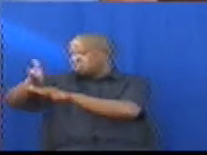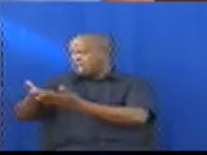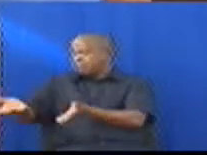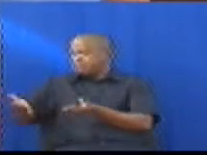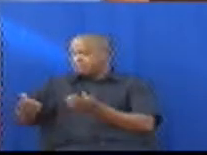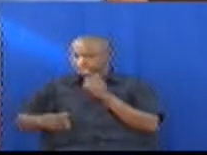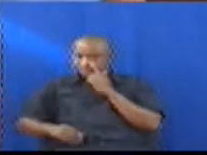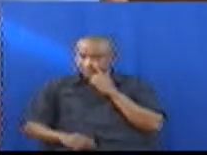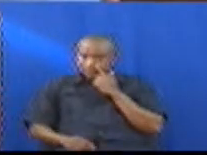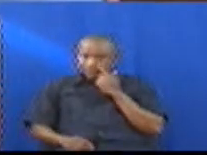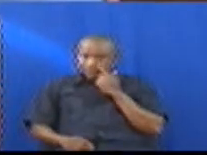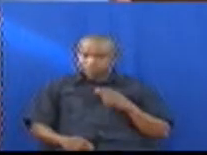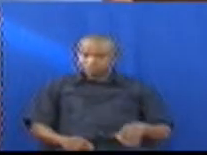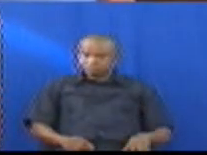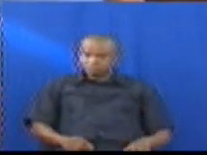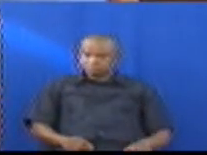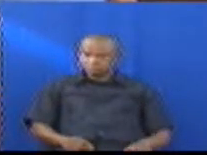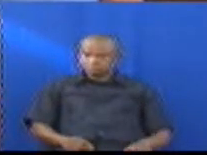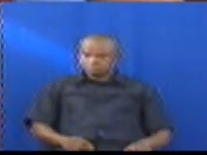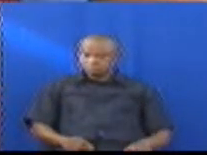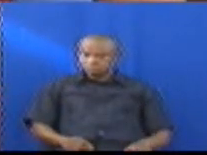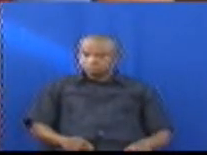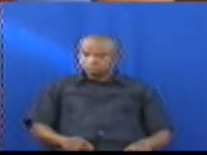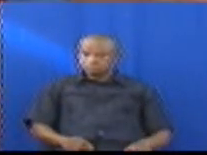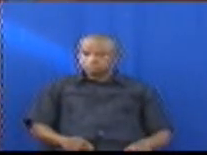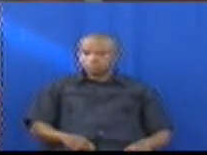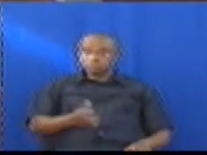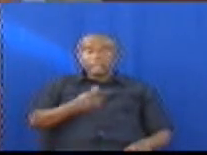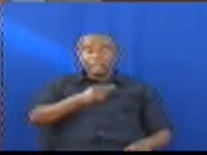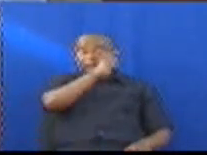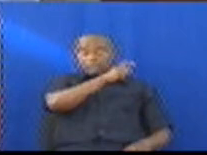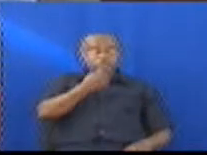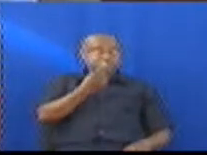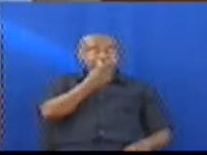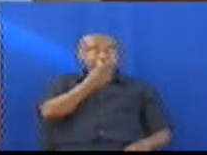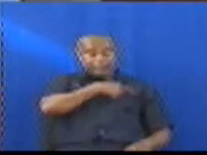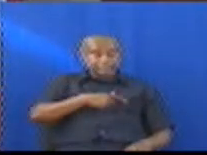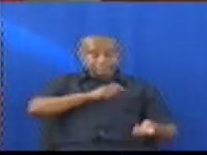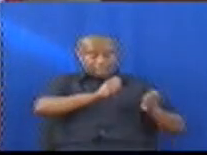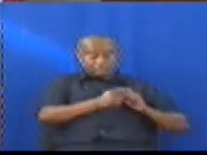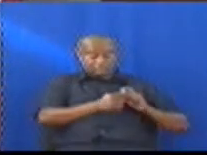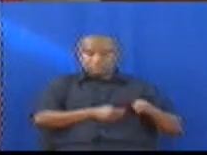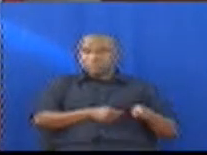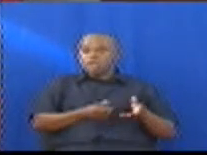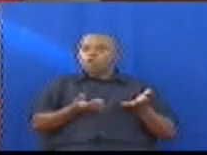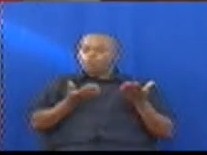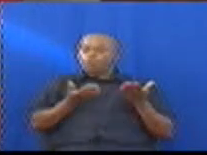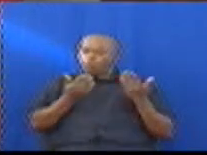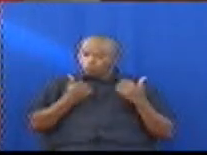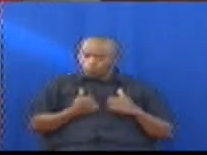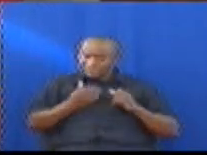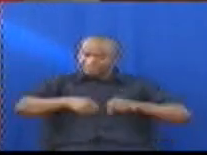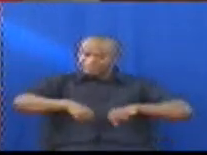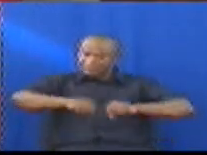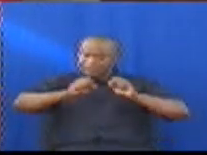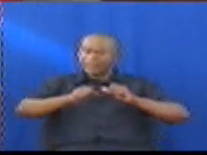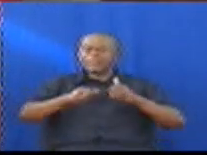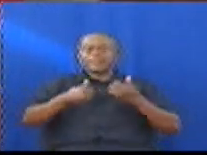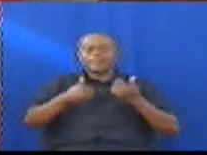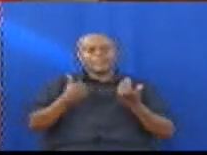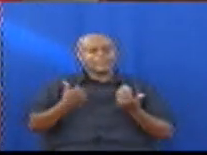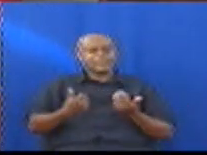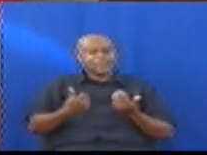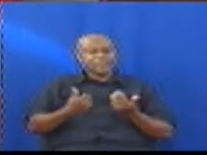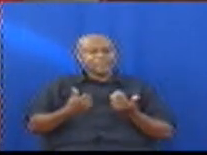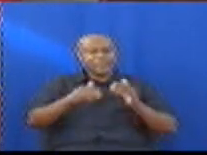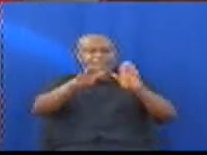Hatufanya lolote ile zaidi ya kwamba tunasema rais amerekebisha kwa mujibu wa mamlaka yake. Basi sasa kwa nini hata mamlaka haya ya serikali